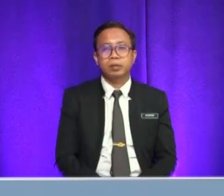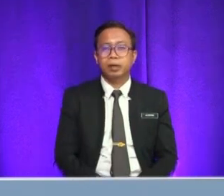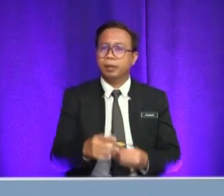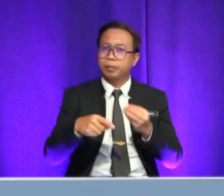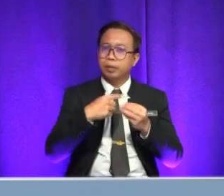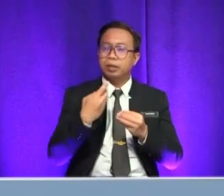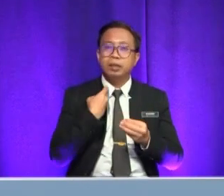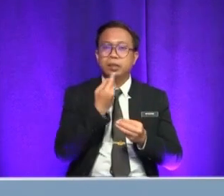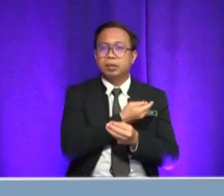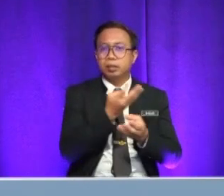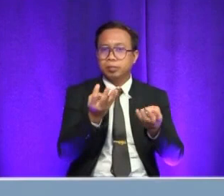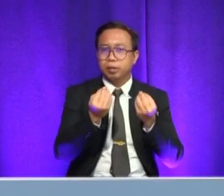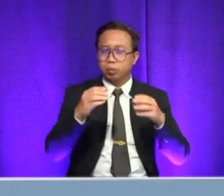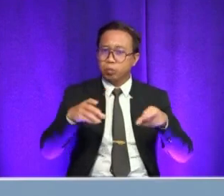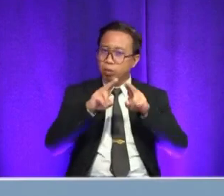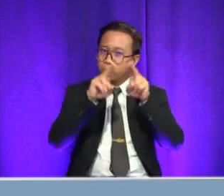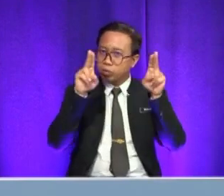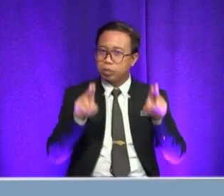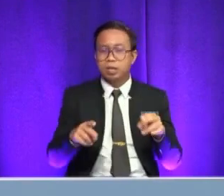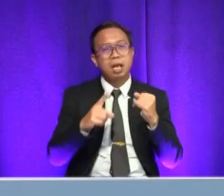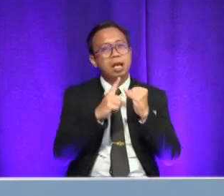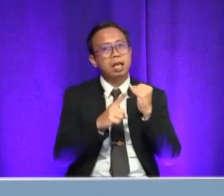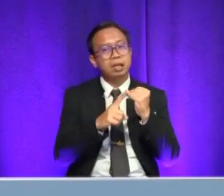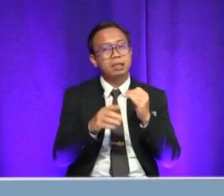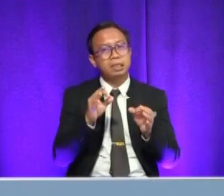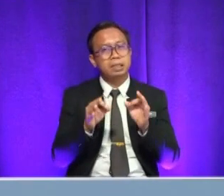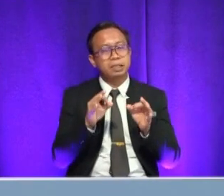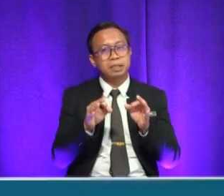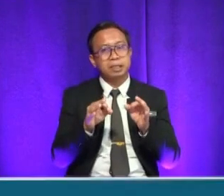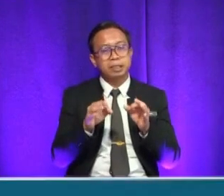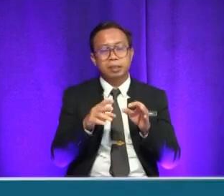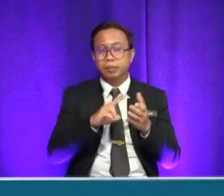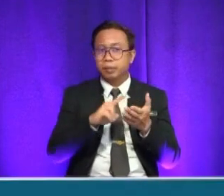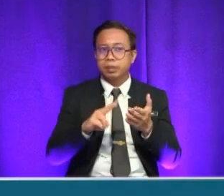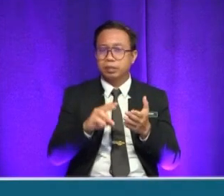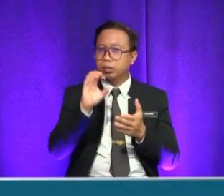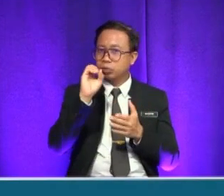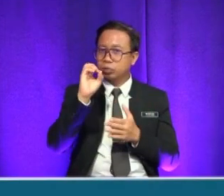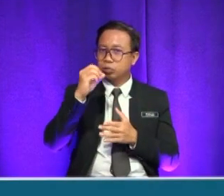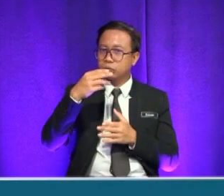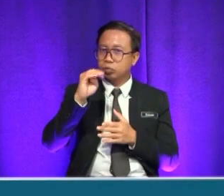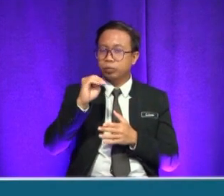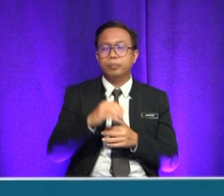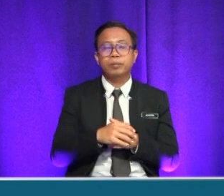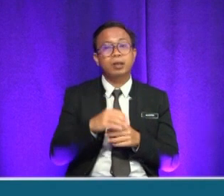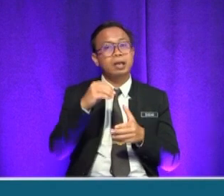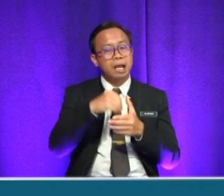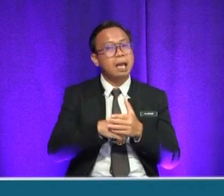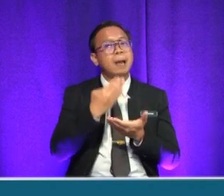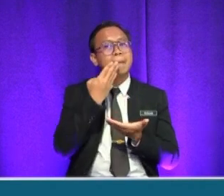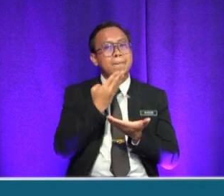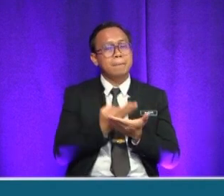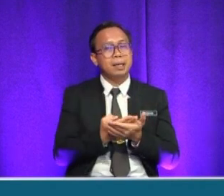lakukan pengujian. Alright. Okey, akhir sekali jika bacaan 0 ohm, maka fuse cartridge adalah dalam keadaan